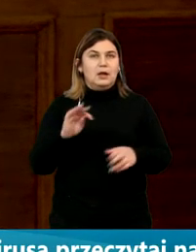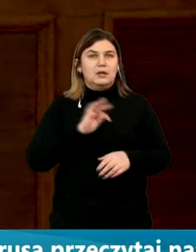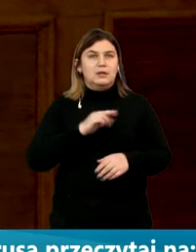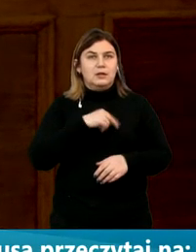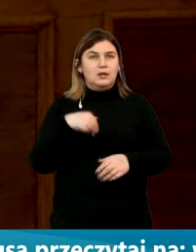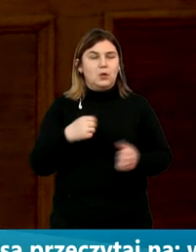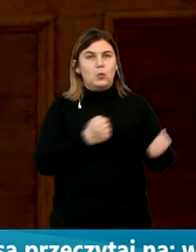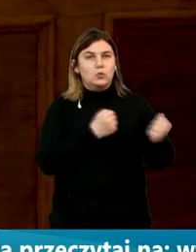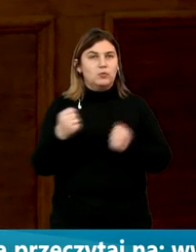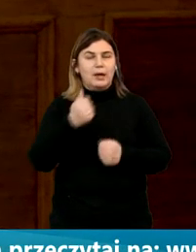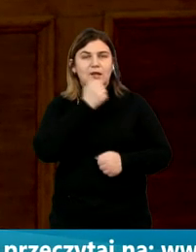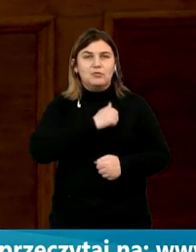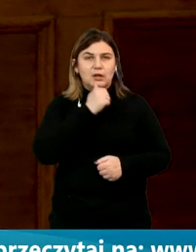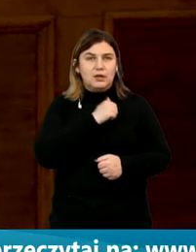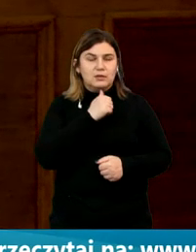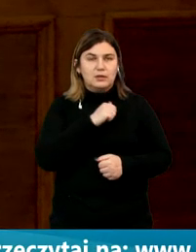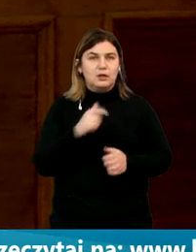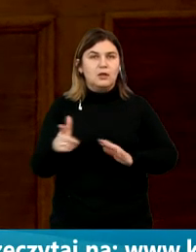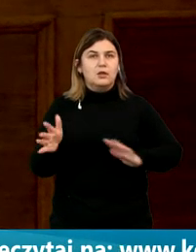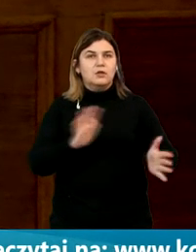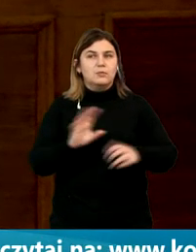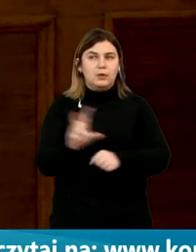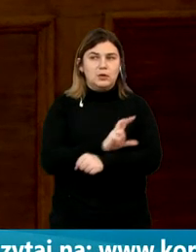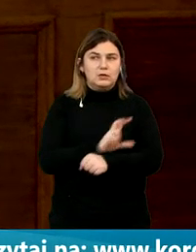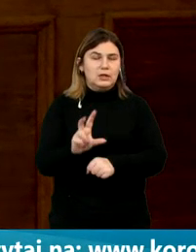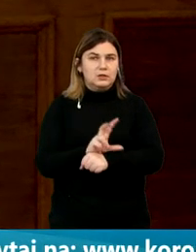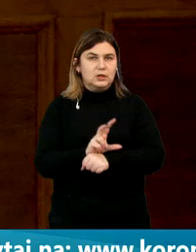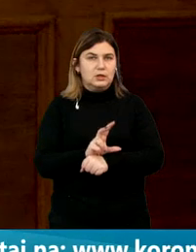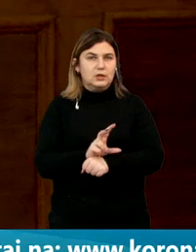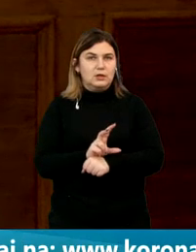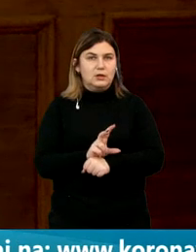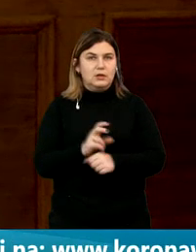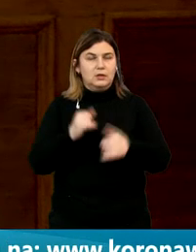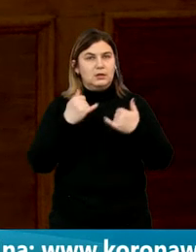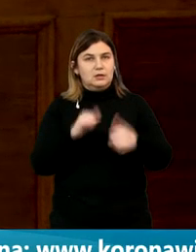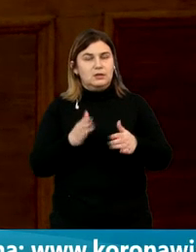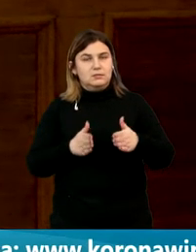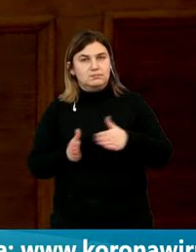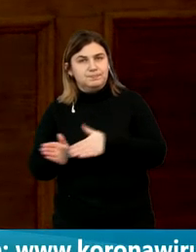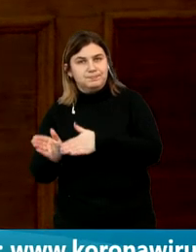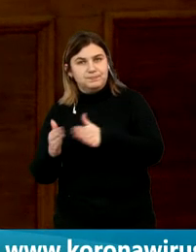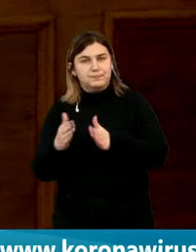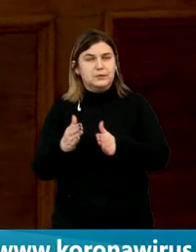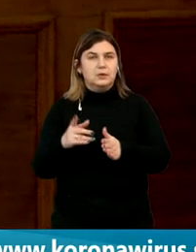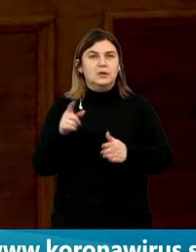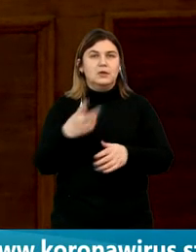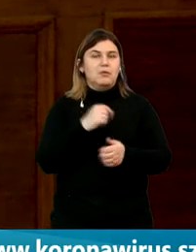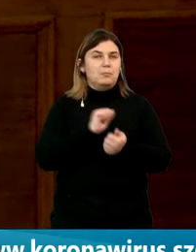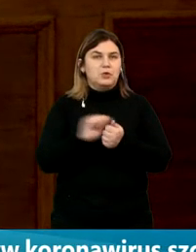utrzymania zieleni nad sposobem i techniką omijania tego typu przeszkód, tak aby nie